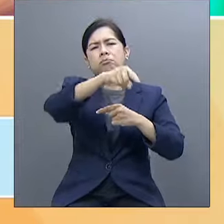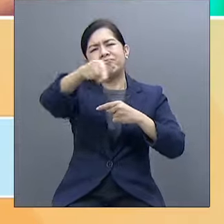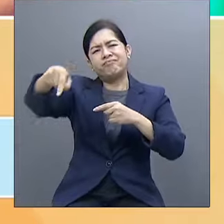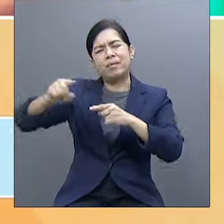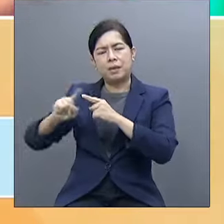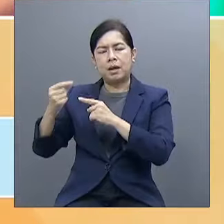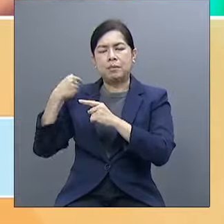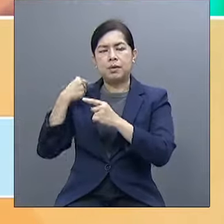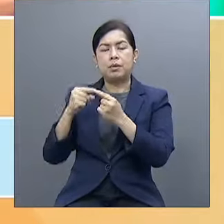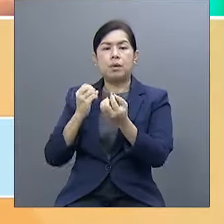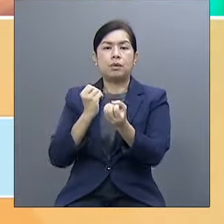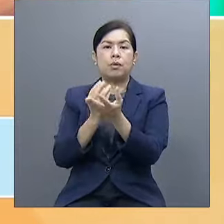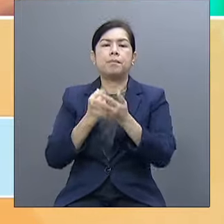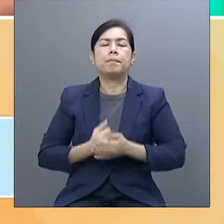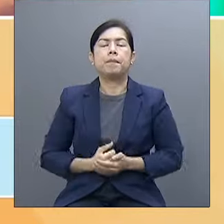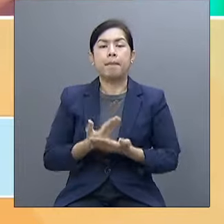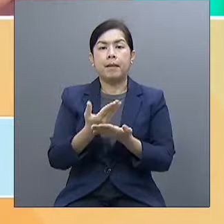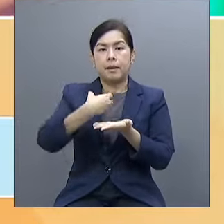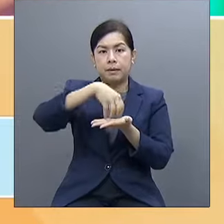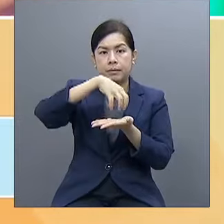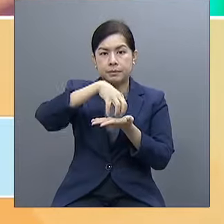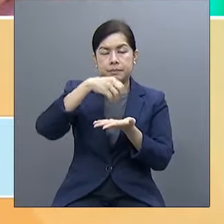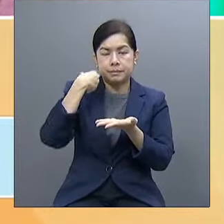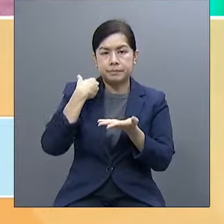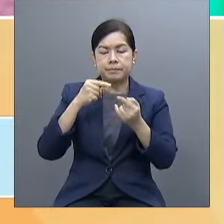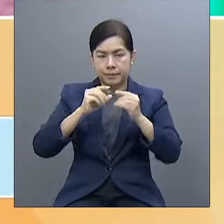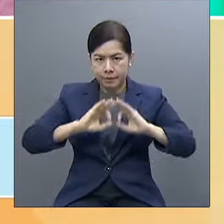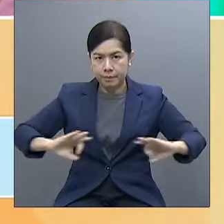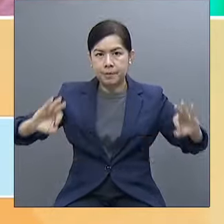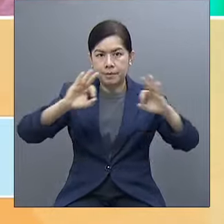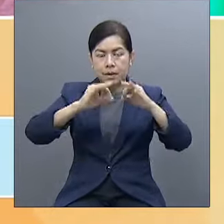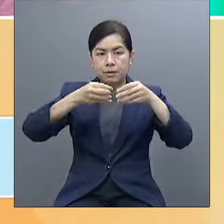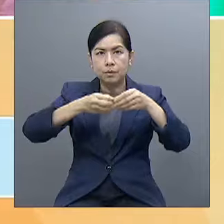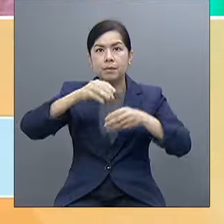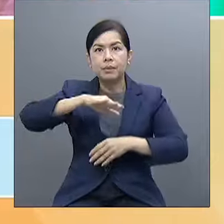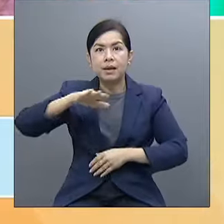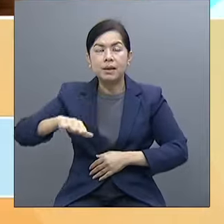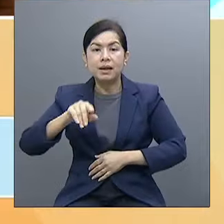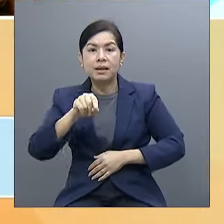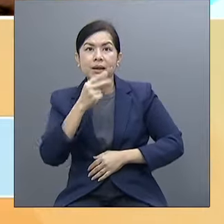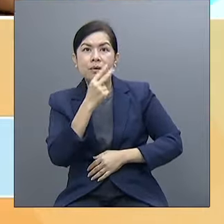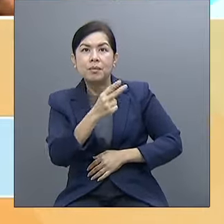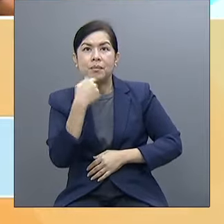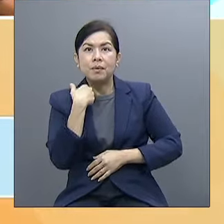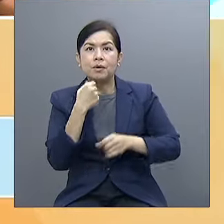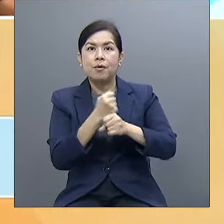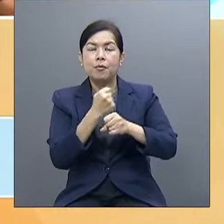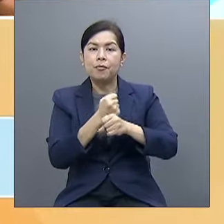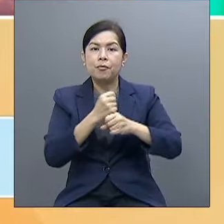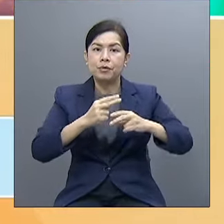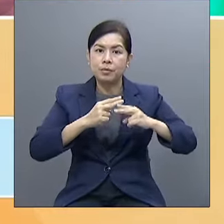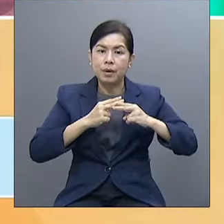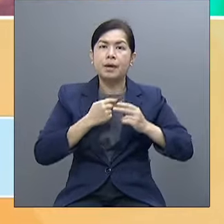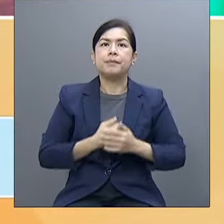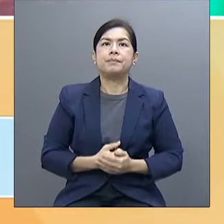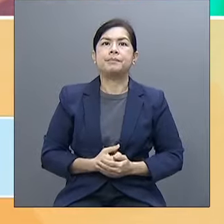กว่ากิจกรรมที่อาจารย์พูดมาทั้งหมดนี้น่าสนใจเด็กๆดูจากในภาพน ี่เด็กๆฝึกตัวเองก่อน เดี๋ยวพาคุณผู้